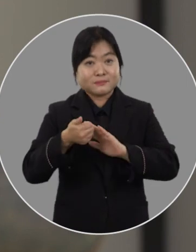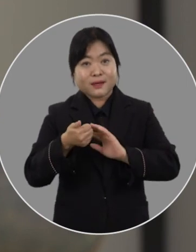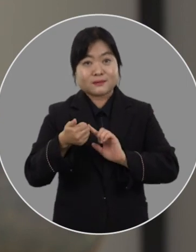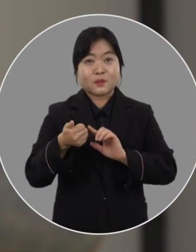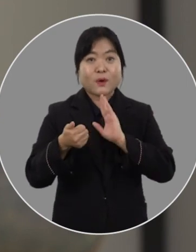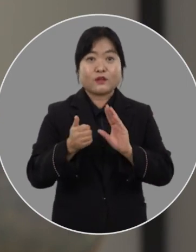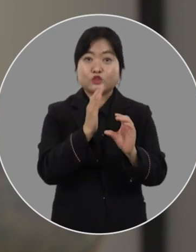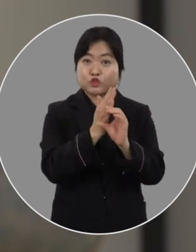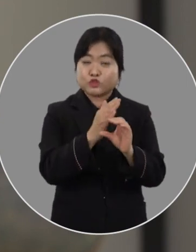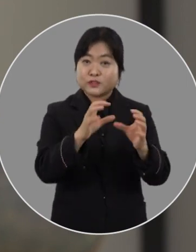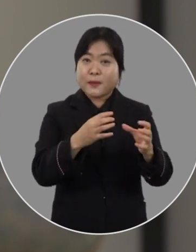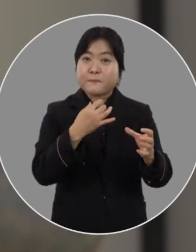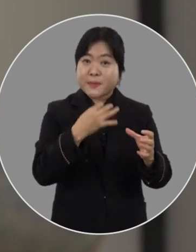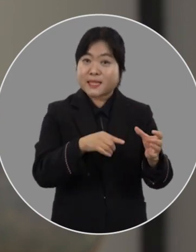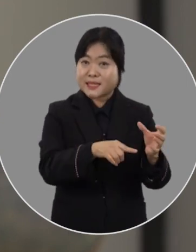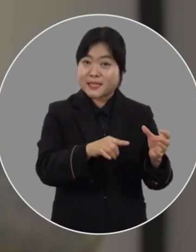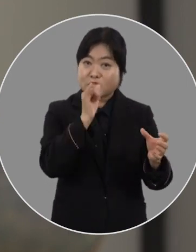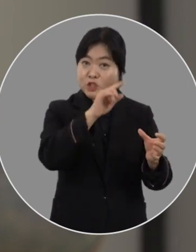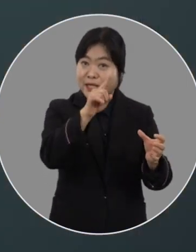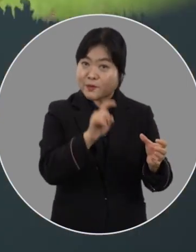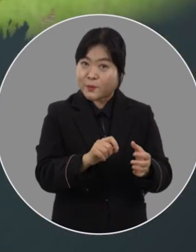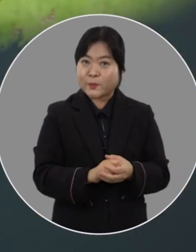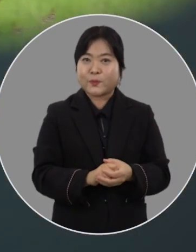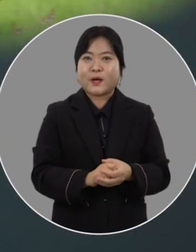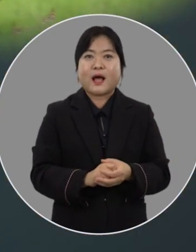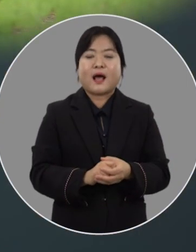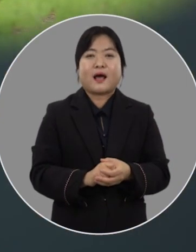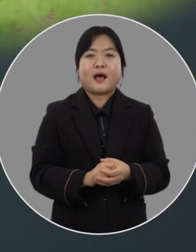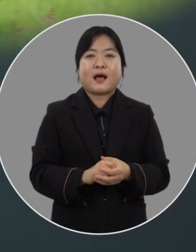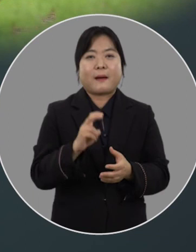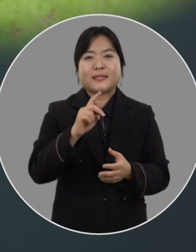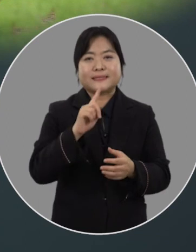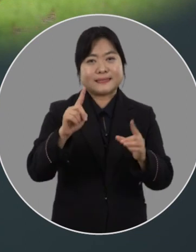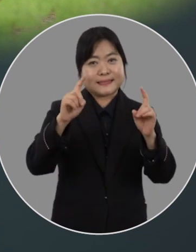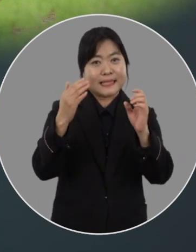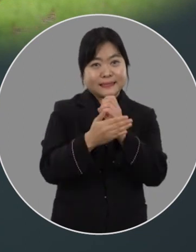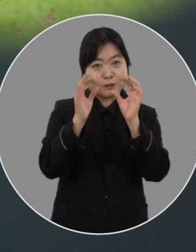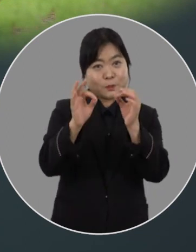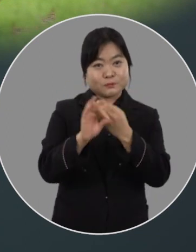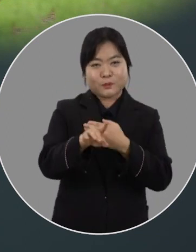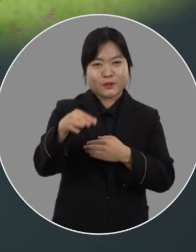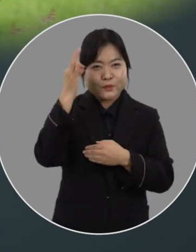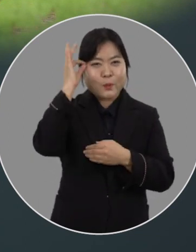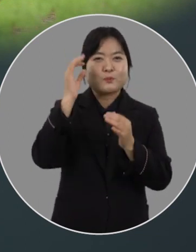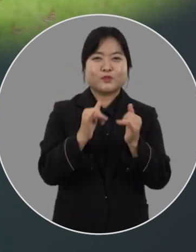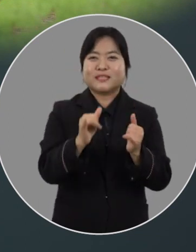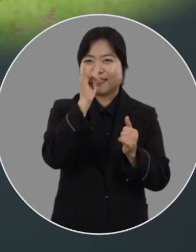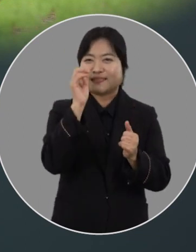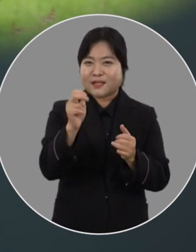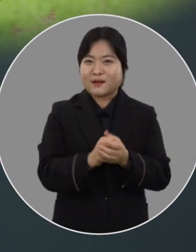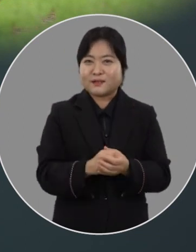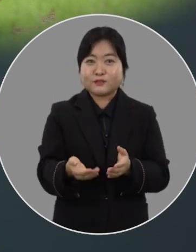과연 중세 때에만 있었을까요? 아마 이 사진을 보시면 여러분들께서 떠오르시는 분이 계실